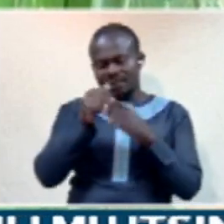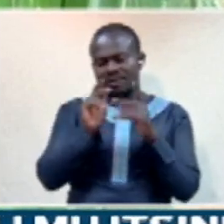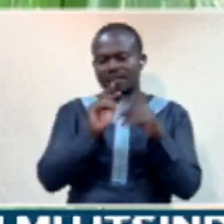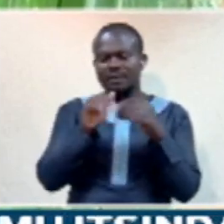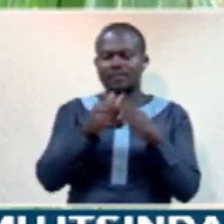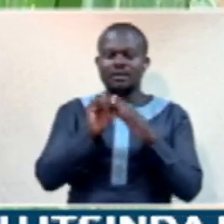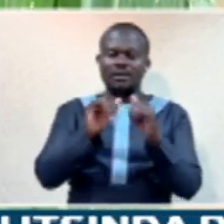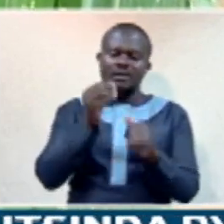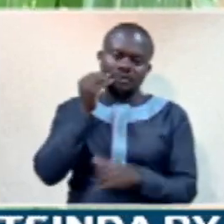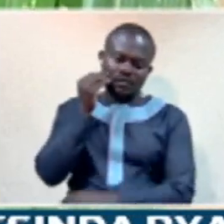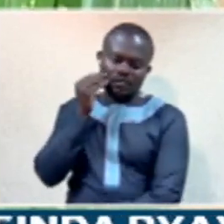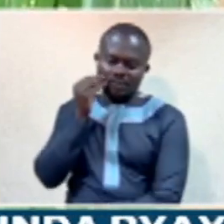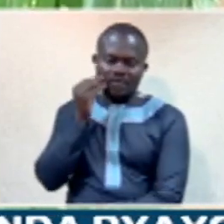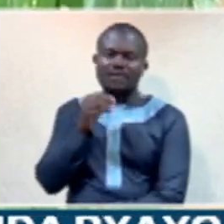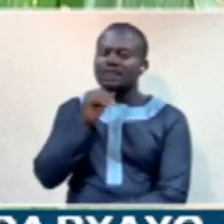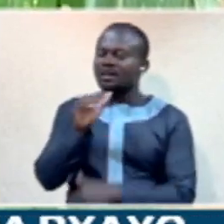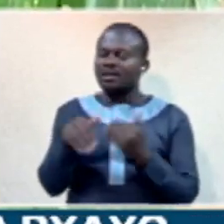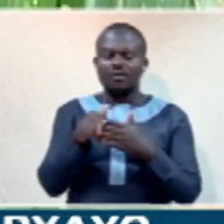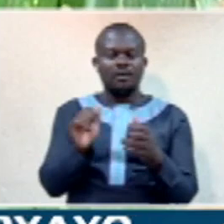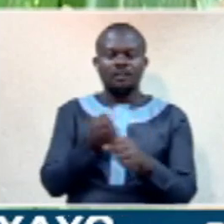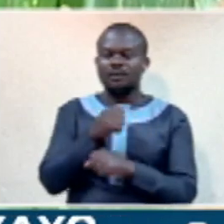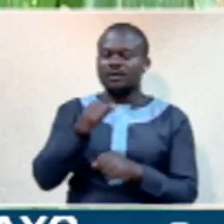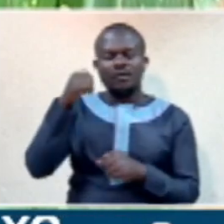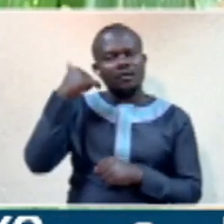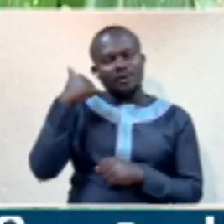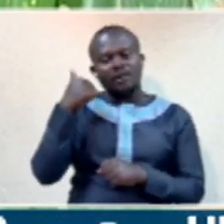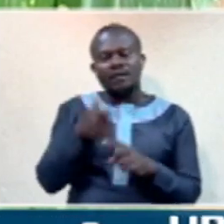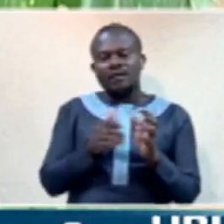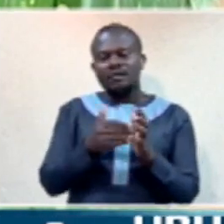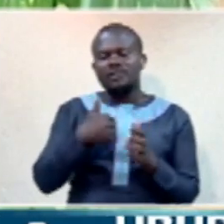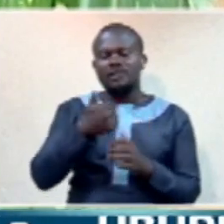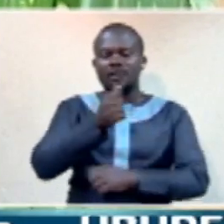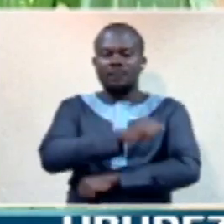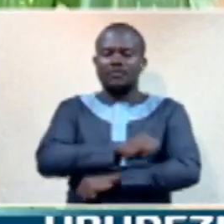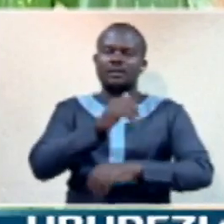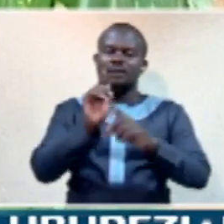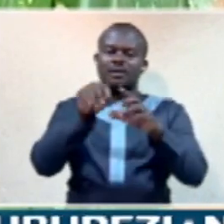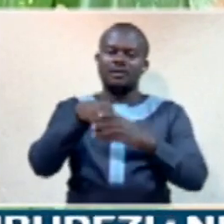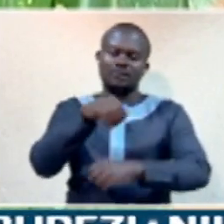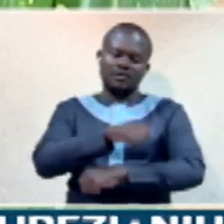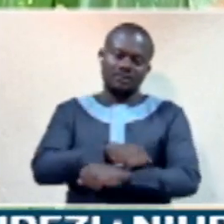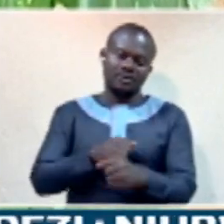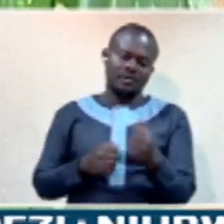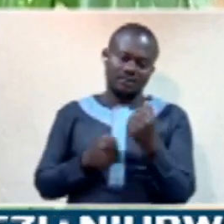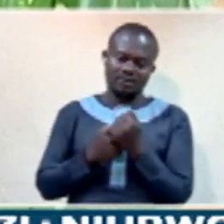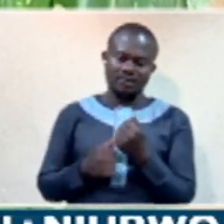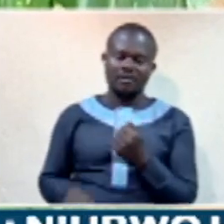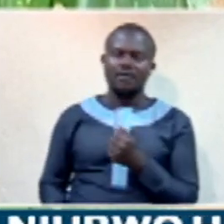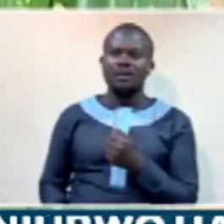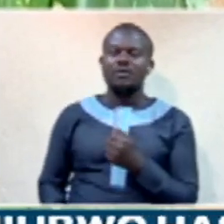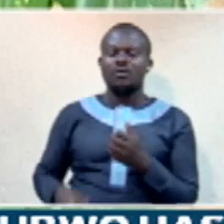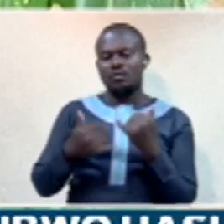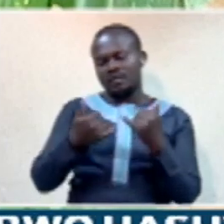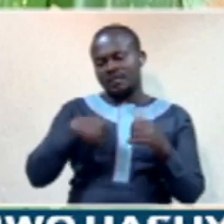bari mu rugo ntago baguhamagara kandi afite nabo banyeshuri babaga bagiye ku ishuri nkabafasha ubu rero